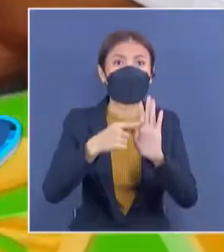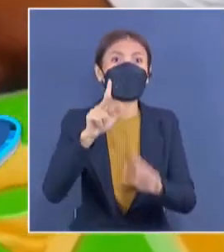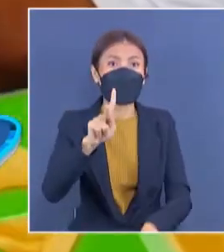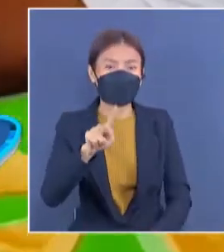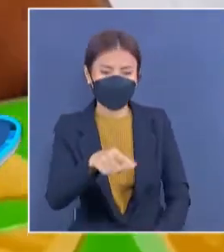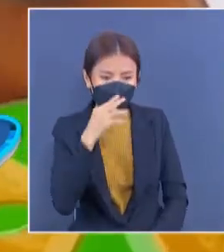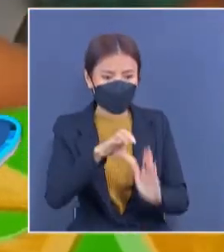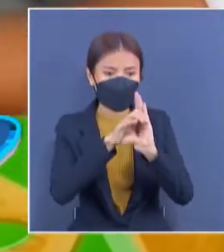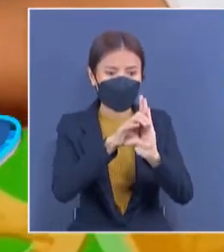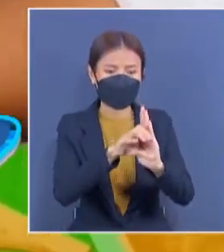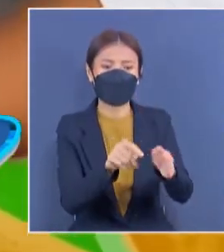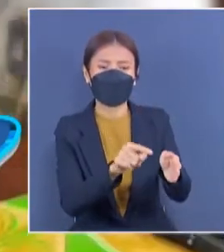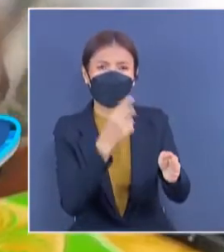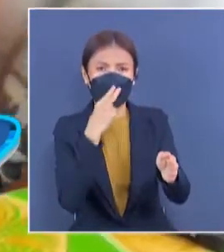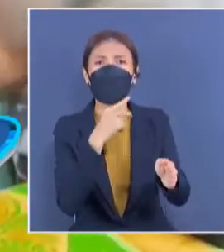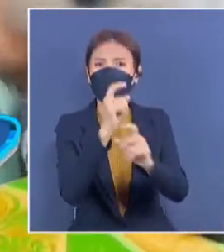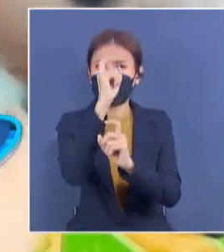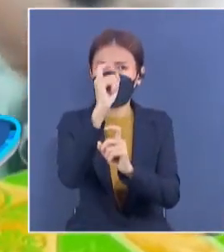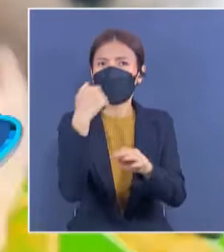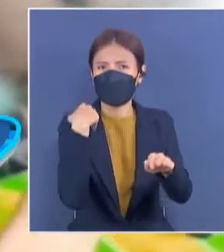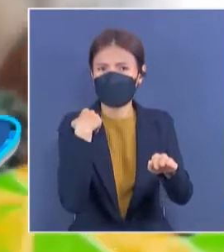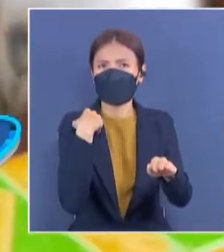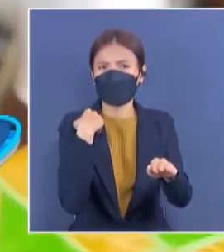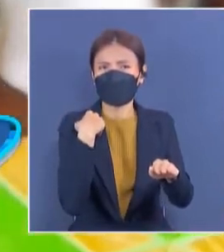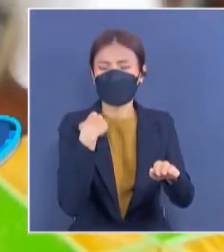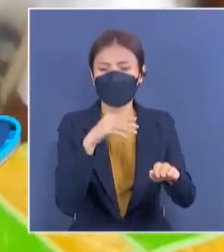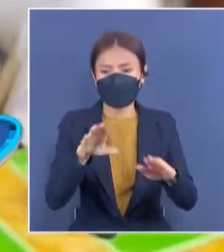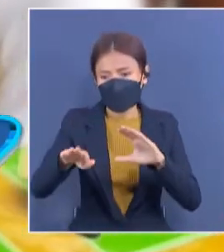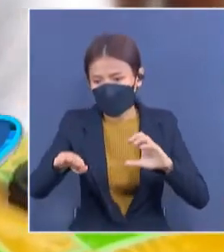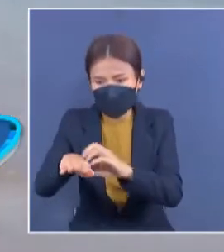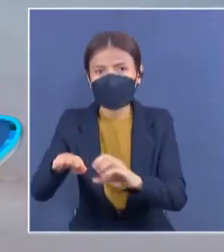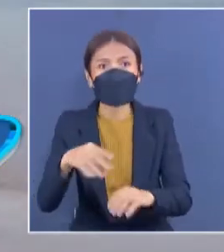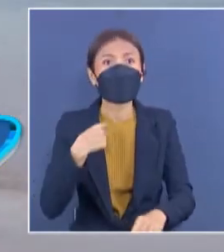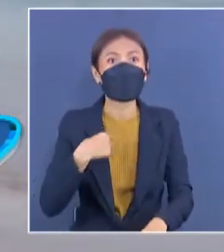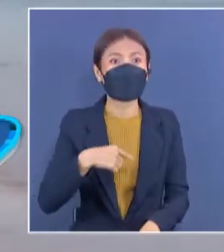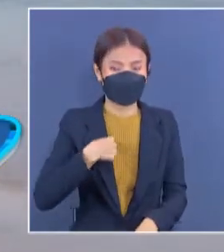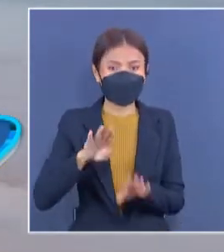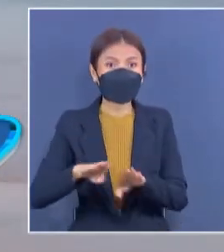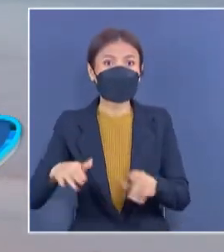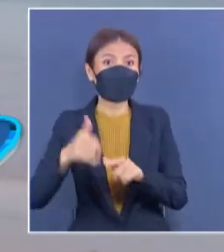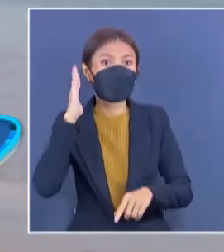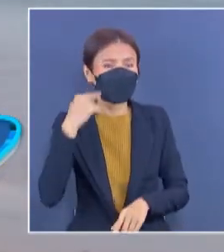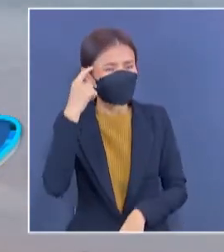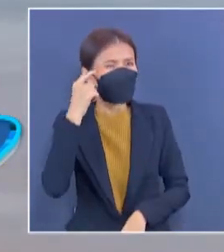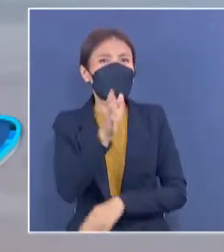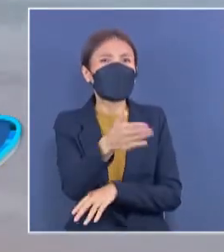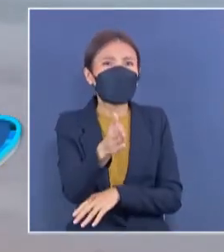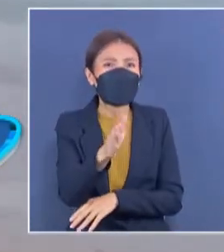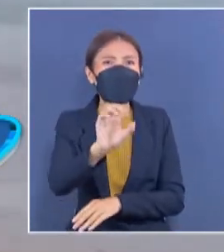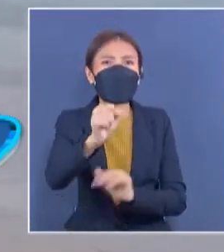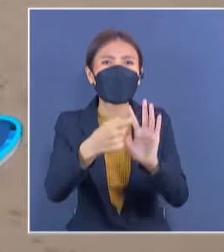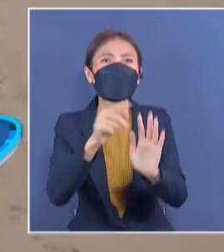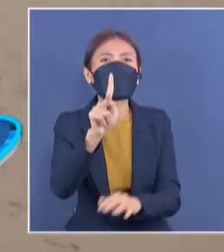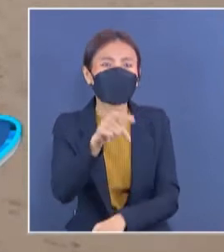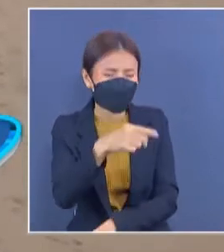มาดูอีกทีนะคะว่าเป็นฉลามสายพันธุ์ใดกันแน่ค่ะส่วนประเด็นที่บอกว่าเป็นปลาสาบเหมือนที่น้องบอกว่าเคยเห็นนะเคยเห็นมาก่อนว่าปลาสาบเนี่ยมัน